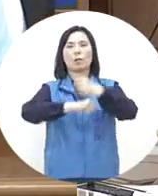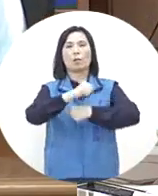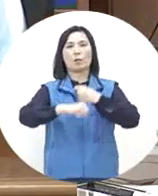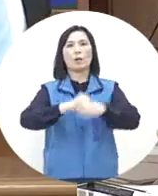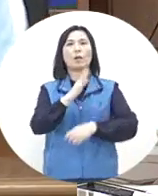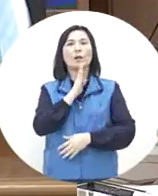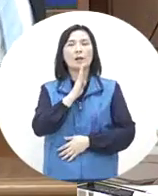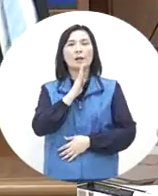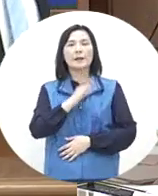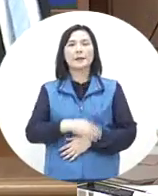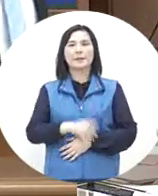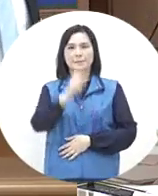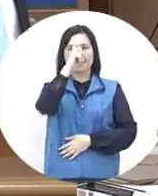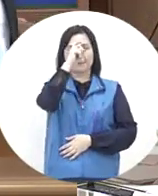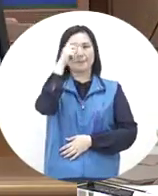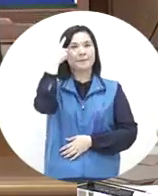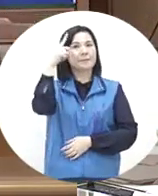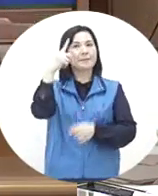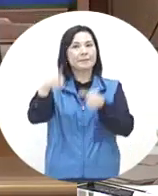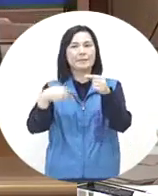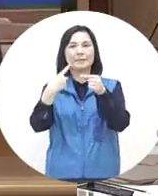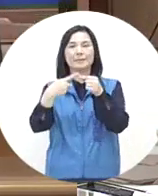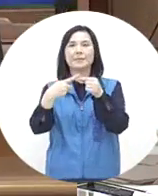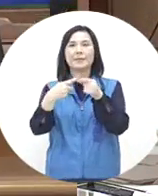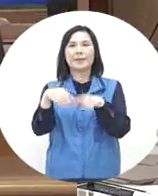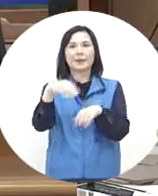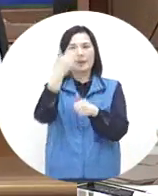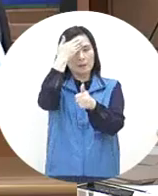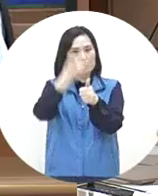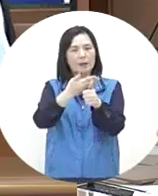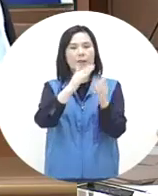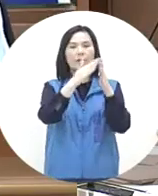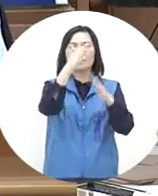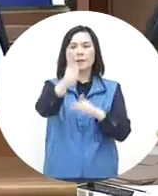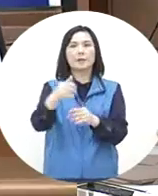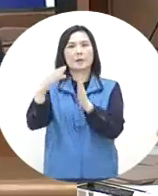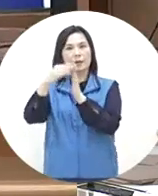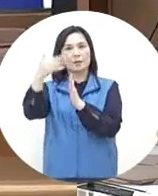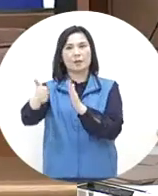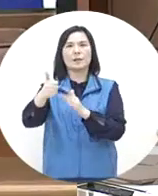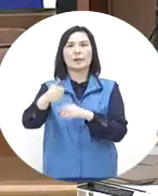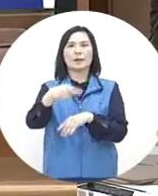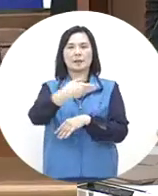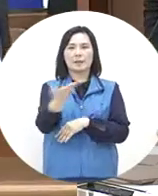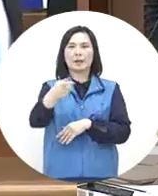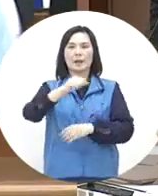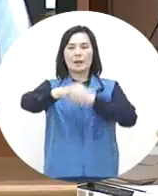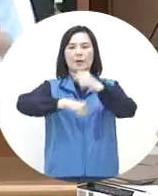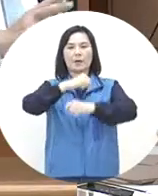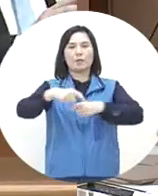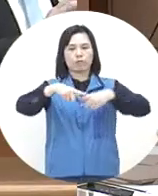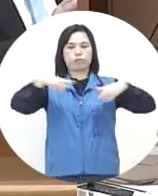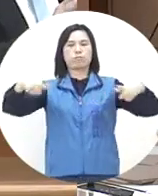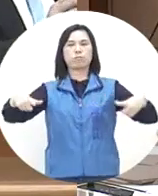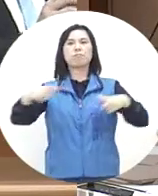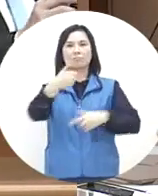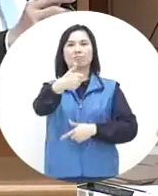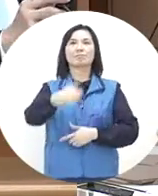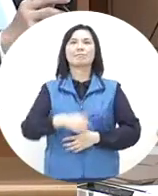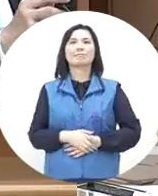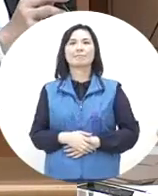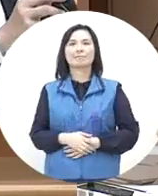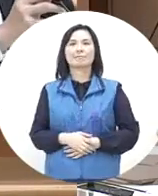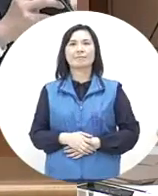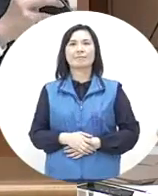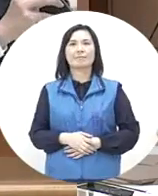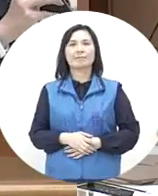们期待明年哦，拜托市长局长哦，这个可以让它更扩大一点，比较好啦。 好，这样子，我叫伊反